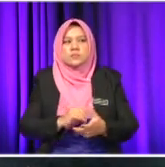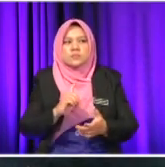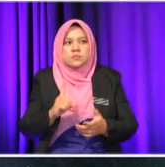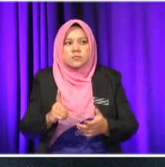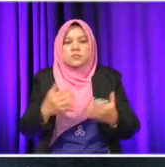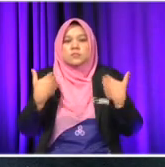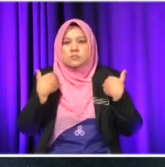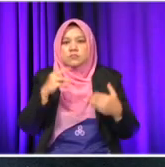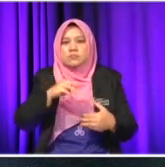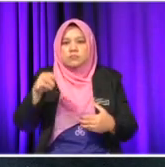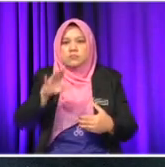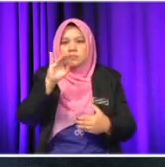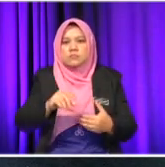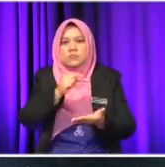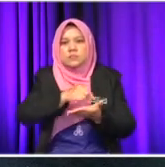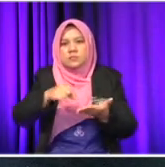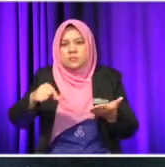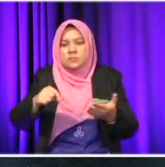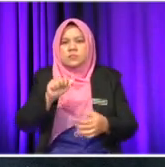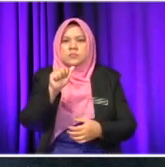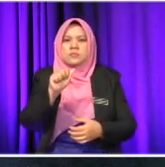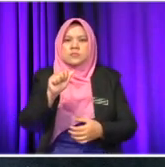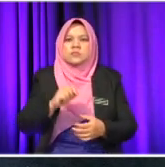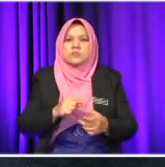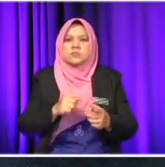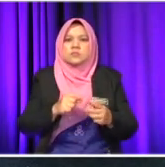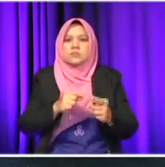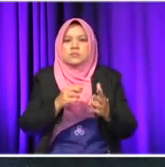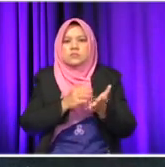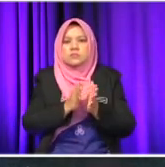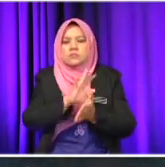murid yang menulis kalau disuruh tulis semuanya